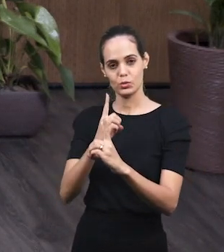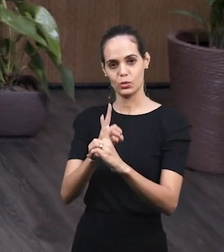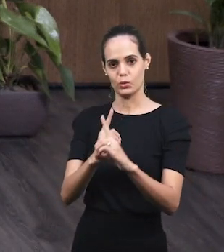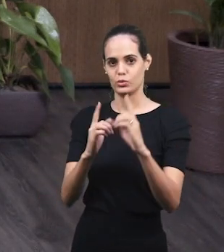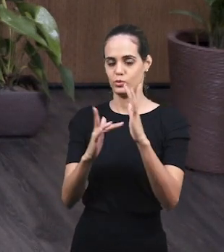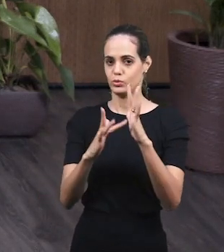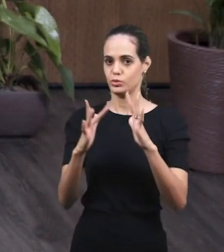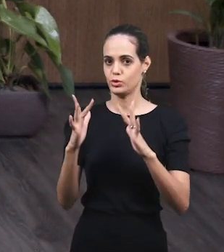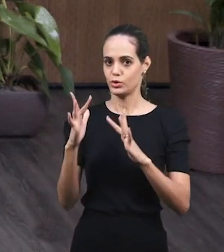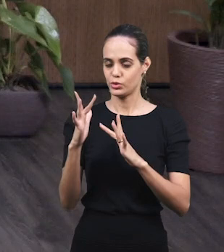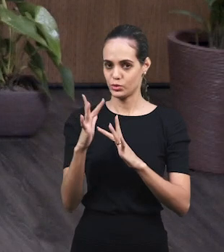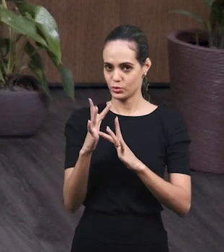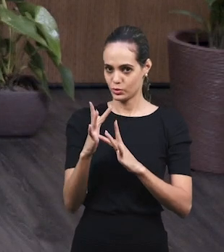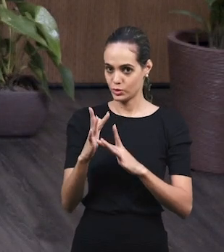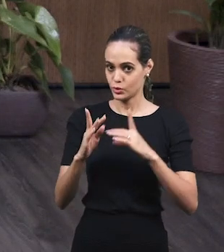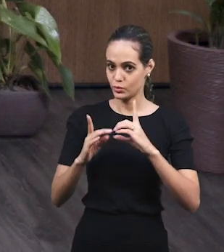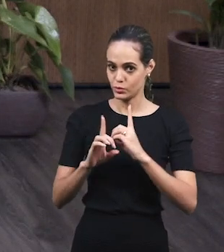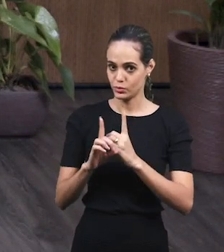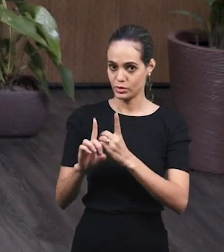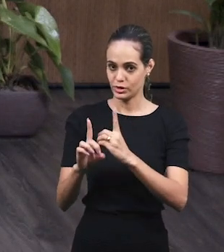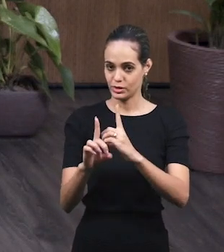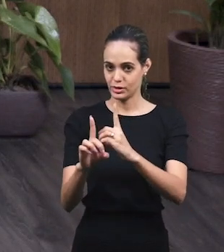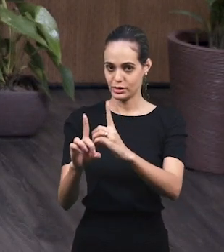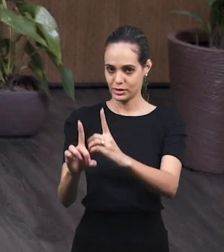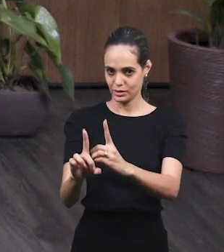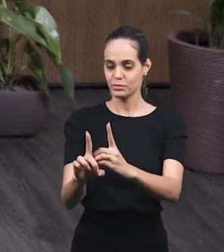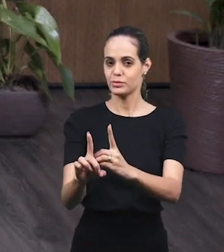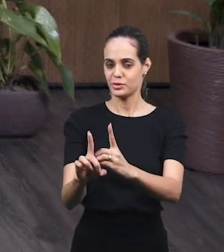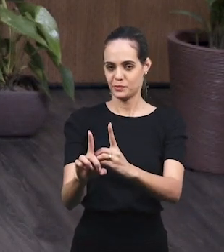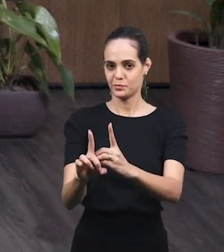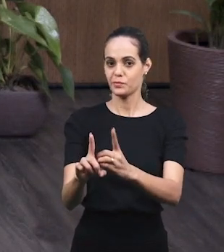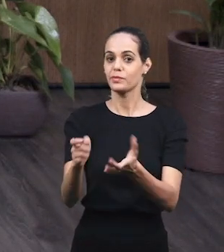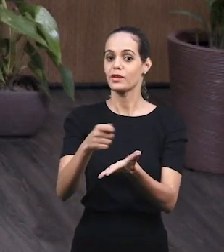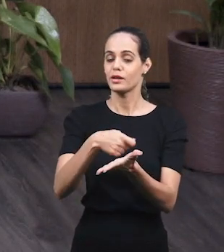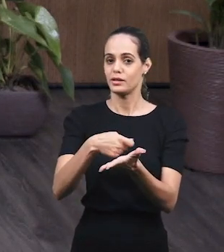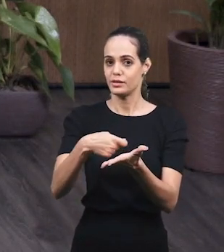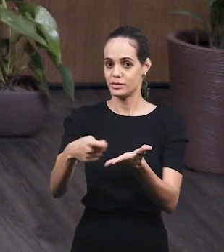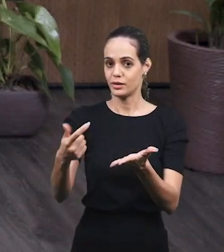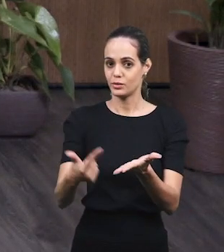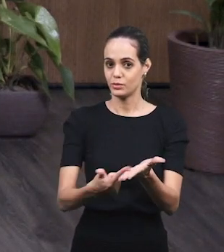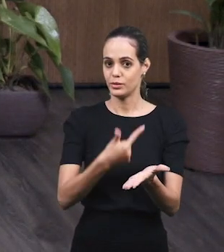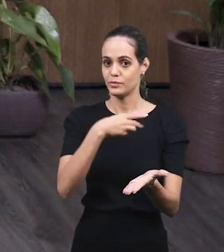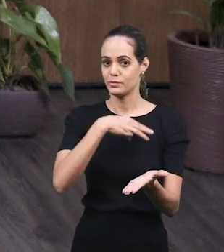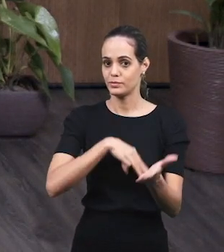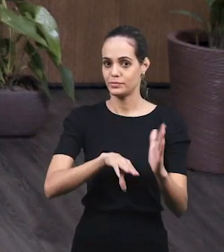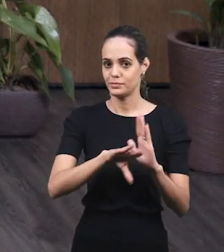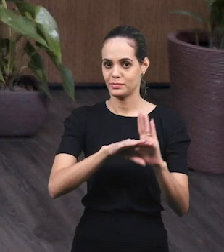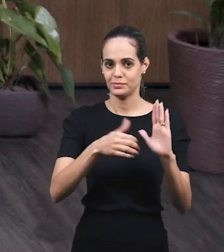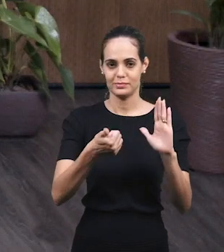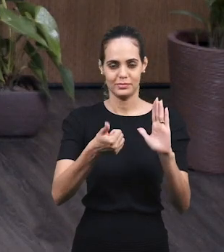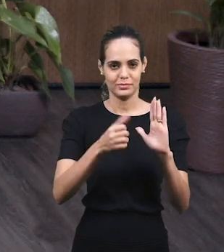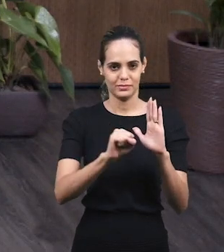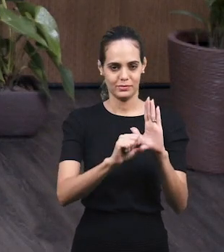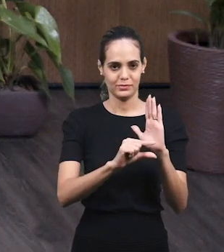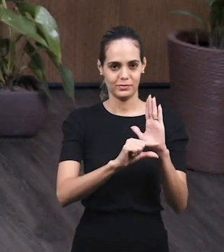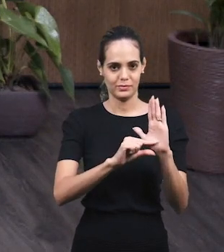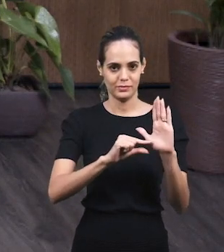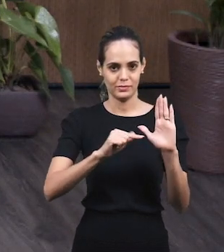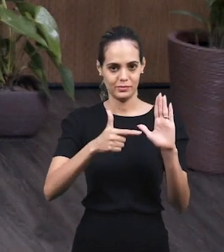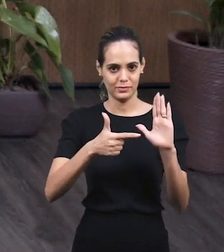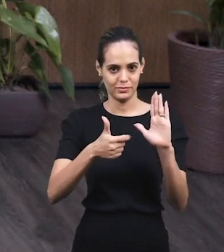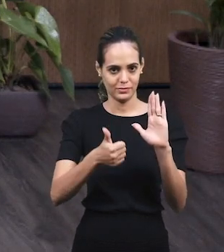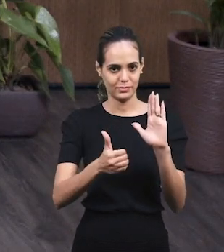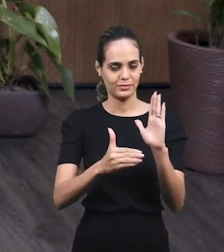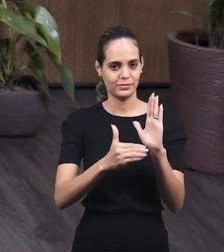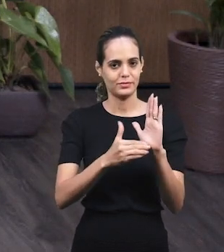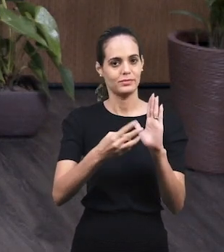porte sur le pardon et communion. Et cet enseignement sera présenté à partir de la rencontre du Seigneur Jésus avec